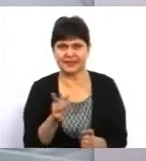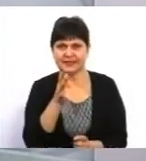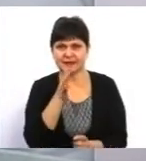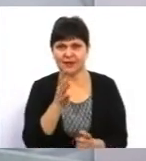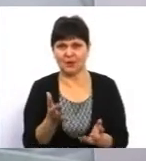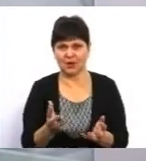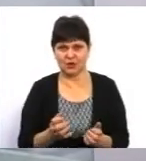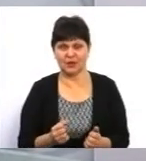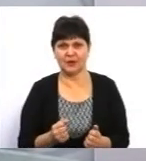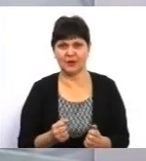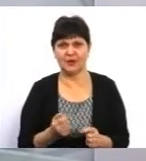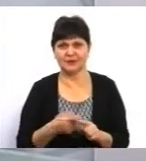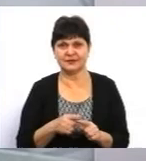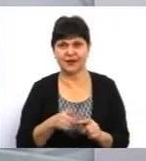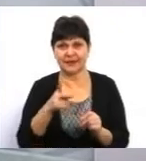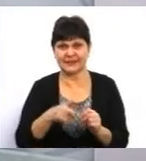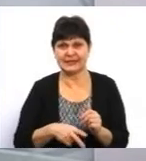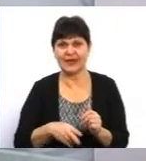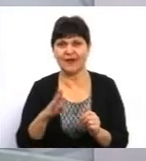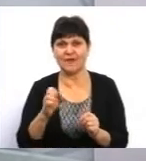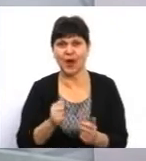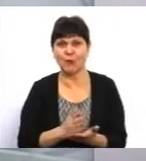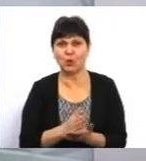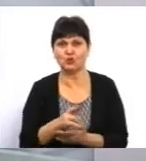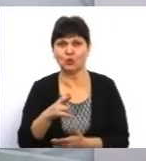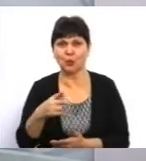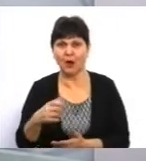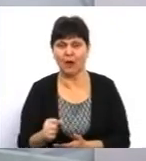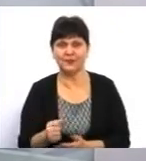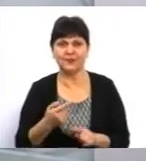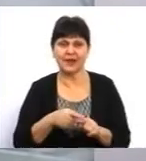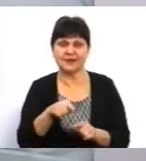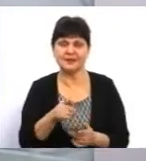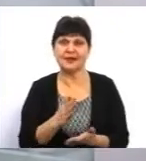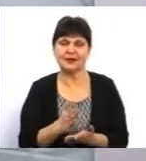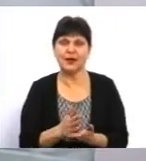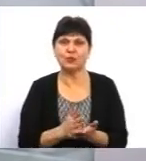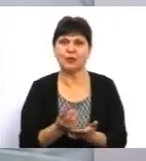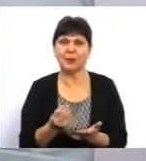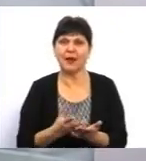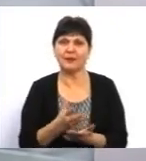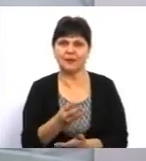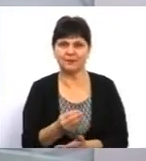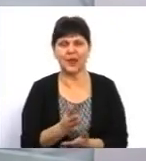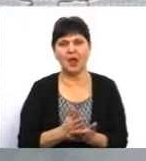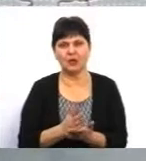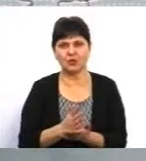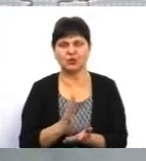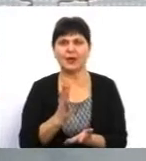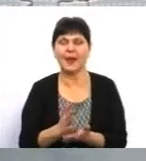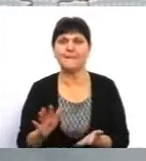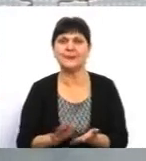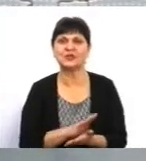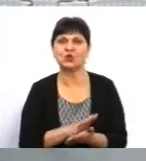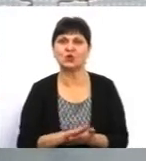кінцеву послугу, так би мовити. Так. Чи є ця послуга «Є малятко» платною? Послуга «Е-малятко» є безкоштовною,